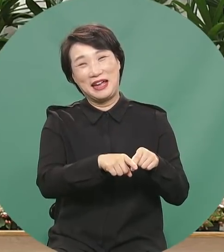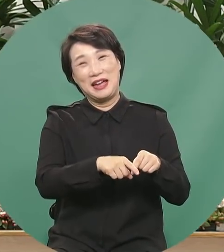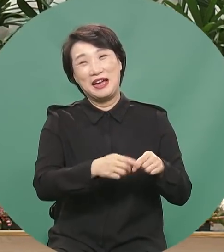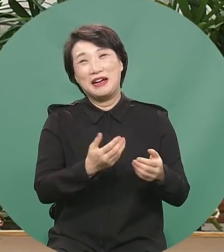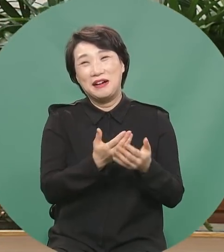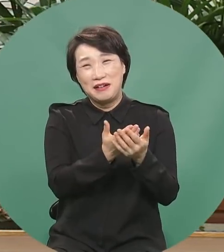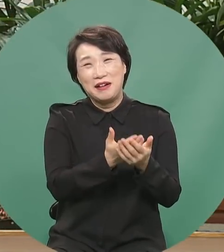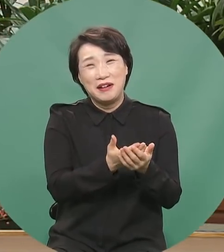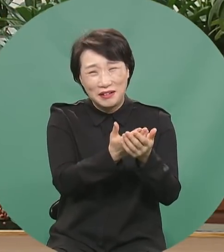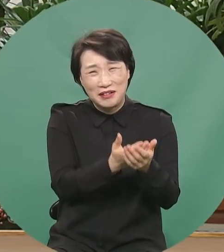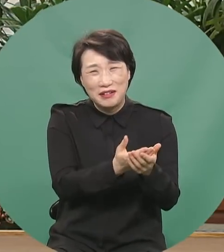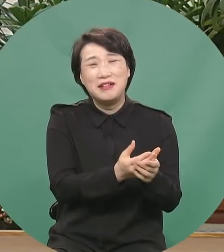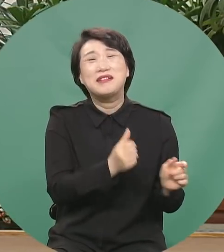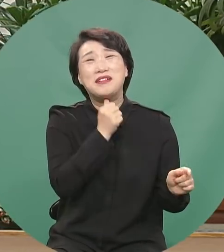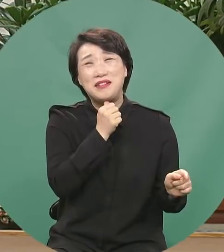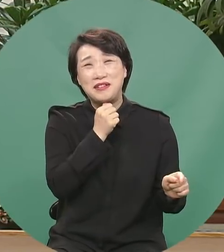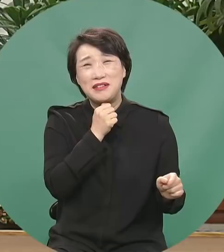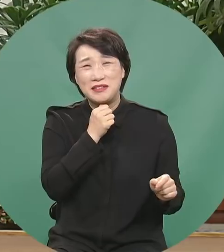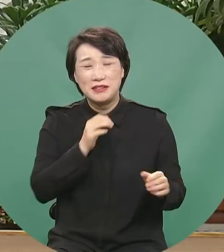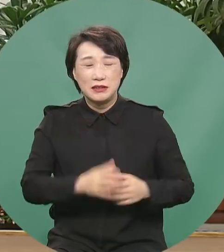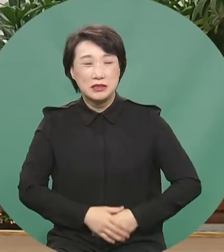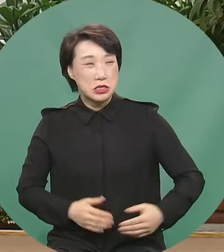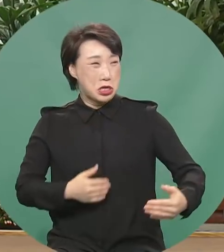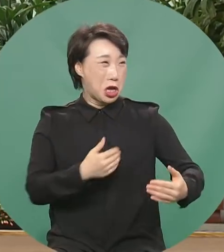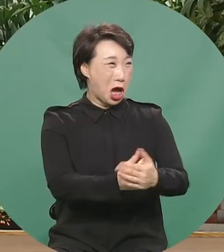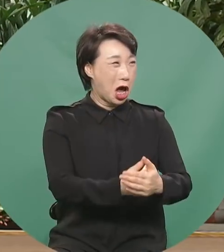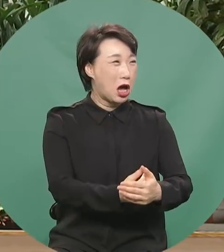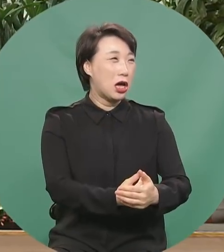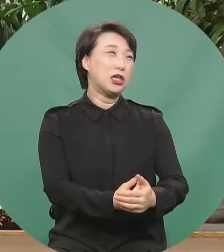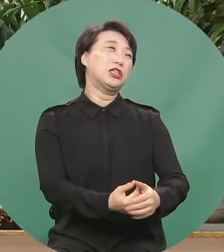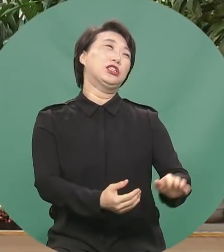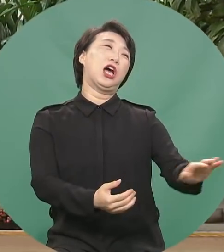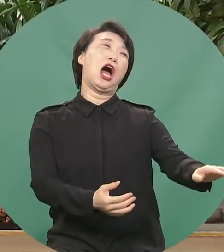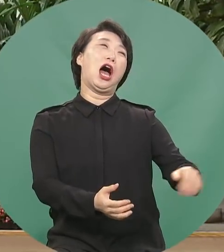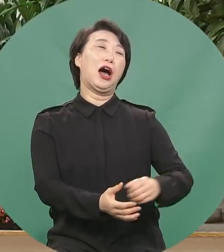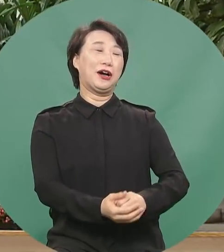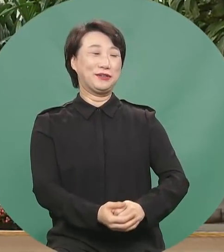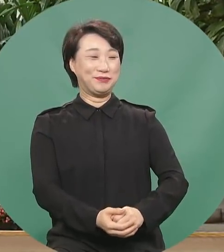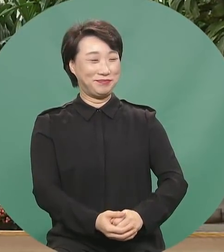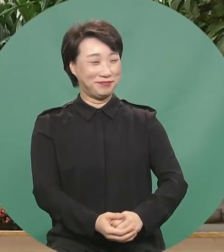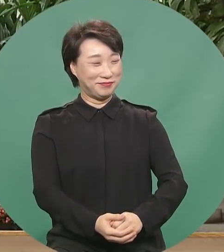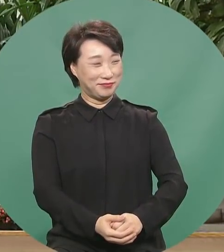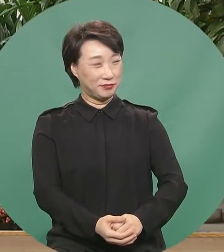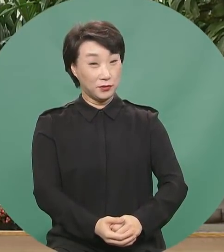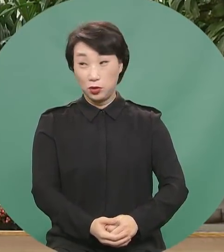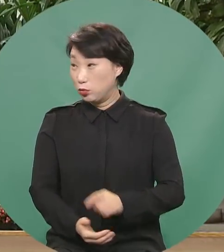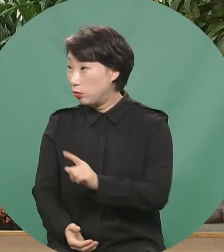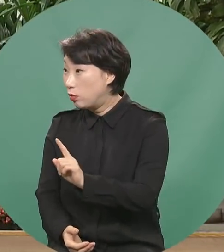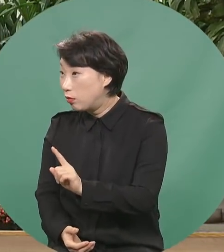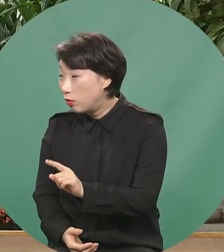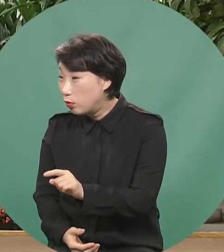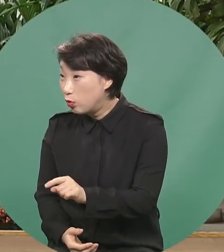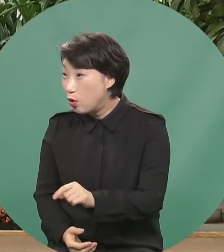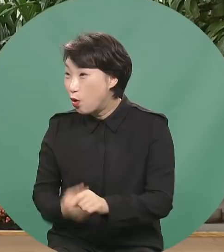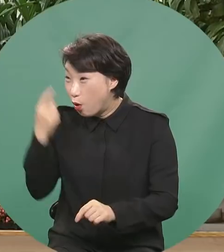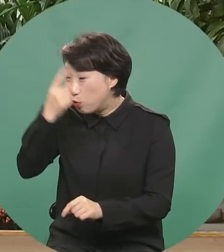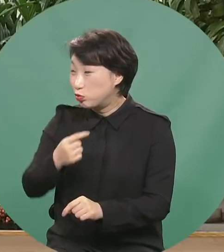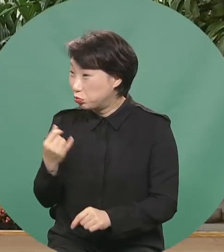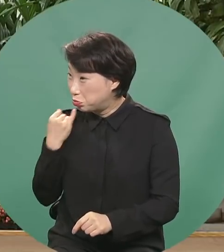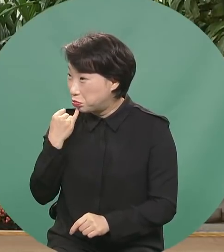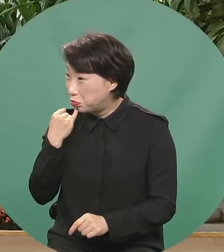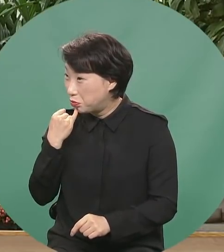옵니다. 배를 내밀면서 야, 넌 어떻게 얼굴이